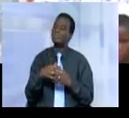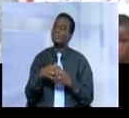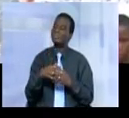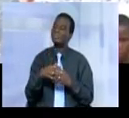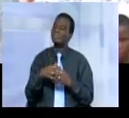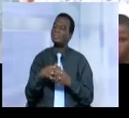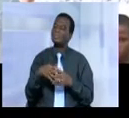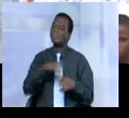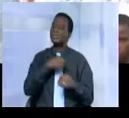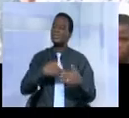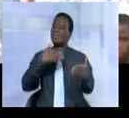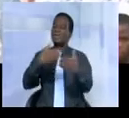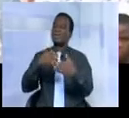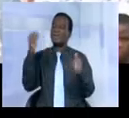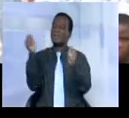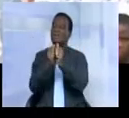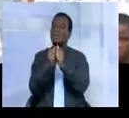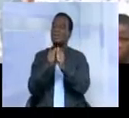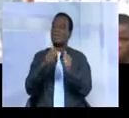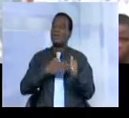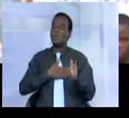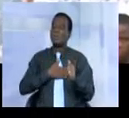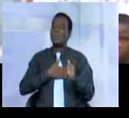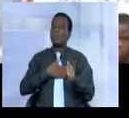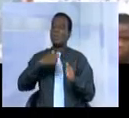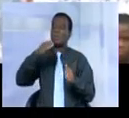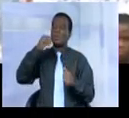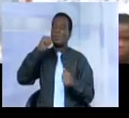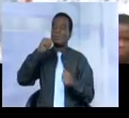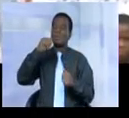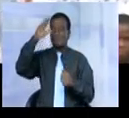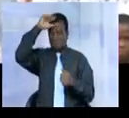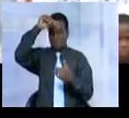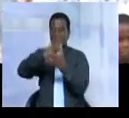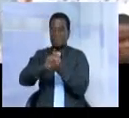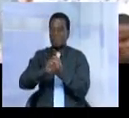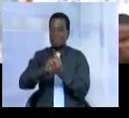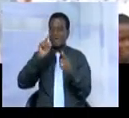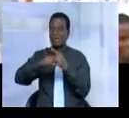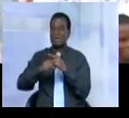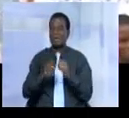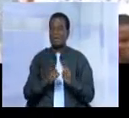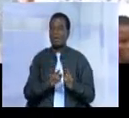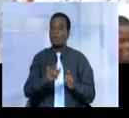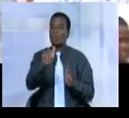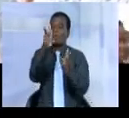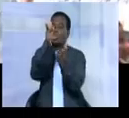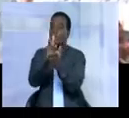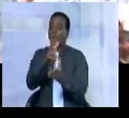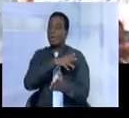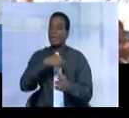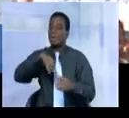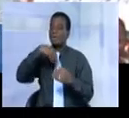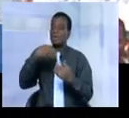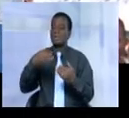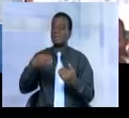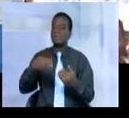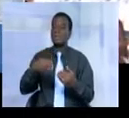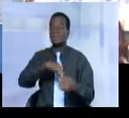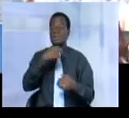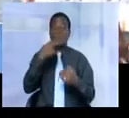Je viens d'arriver avec mon mari à l'aéroport et dès lors, j'ai reçu tellement